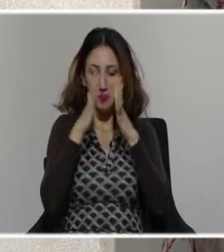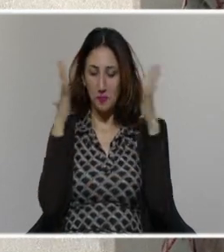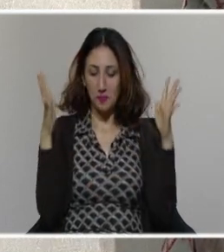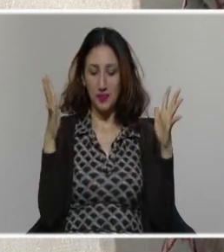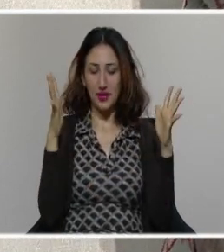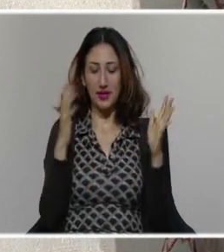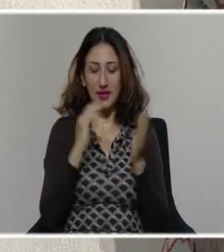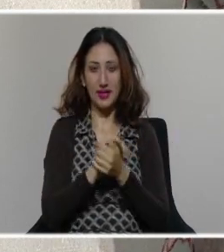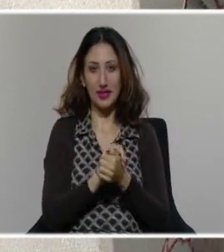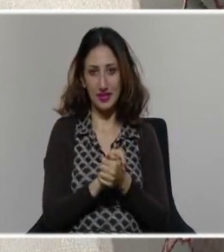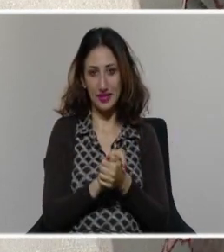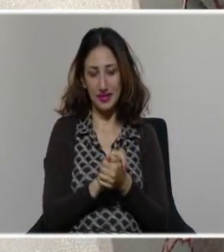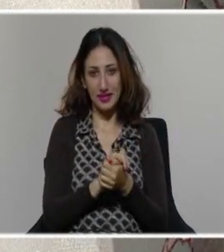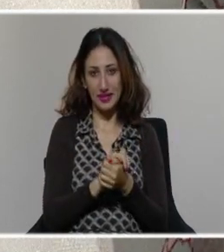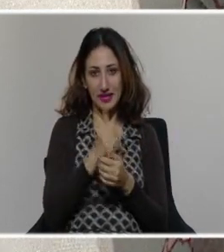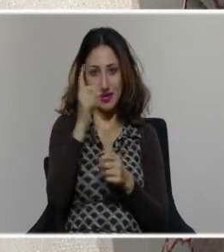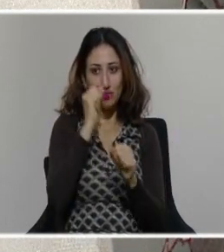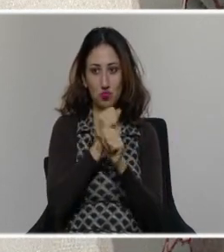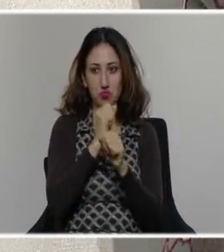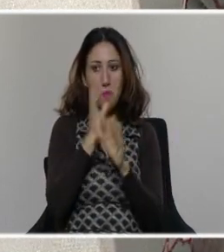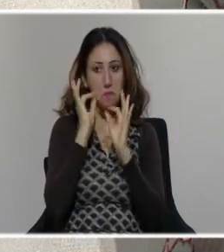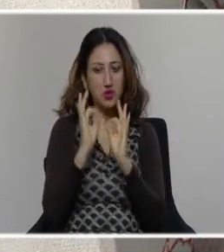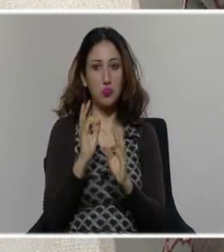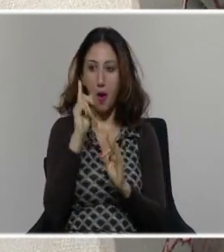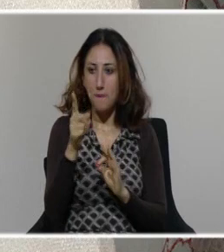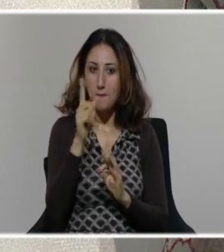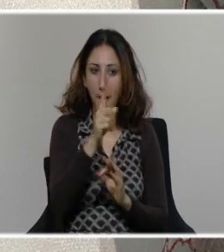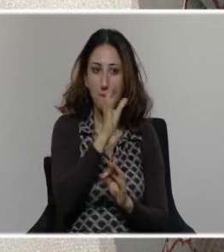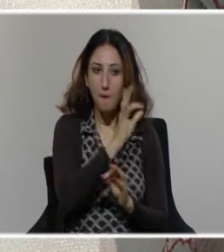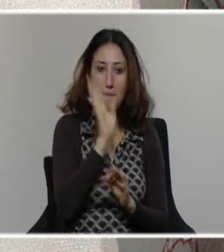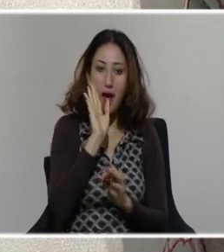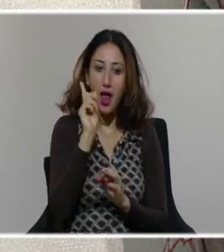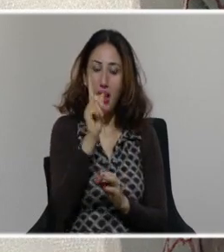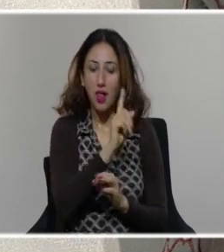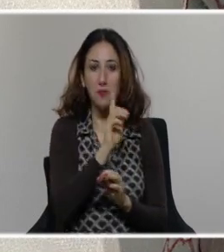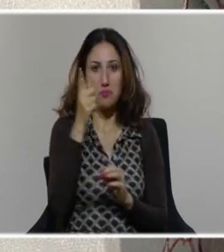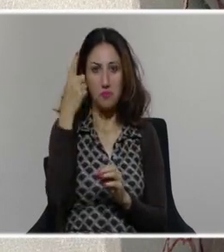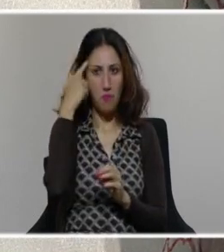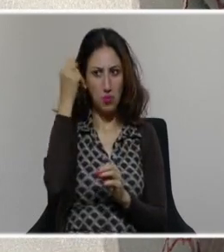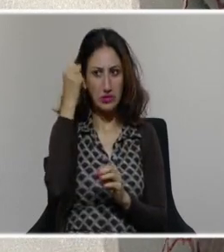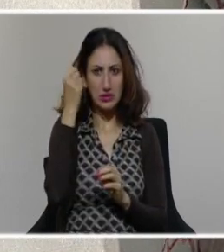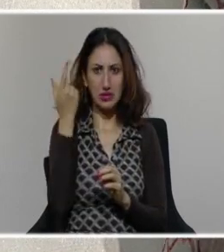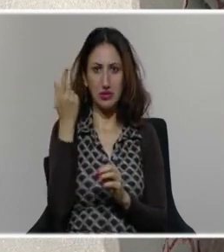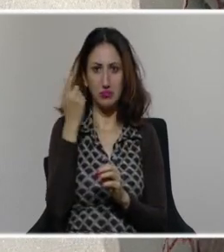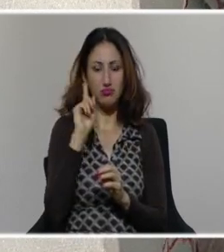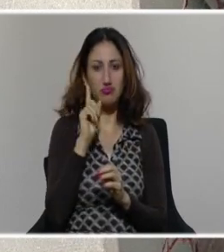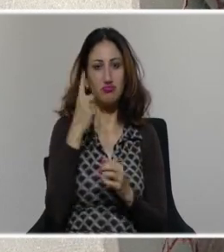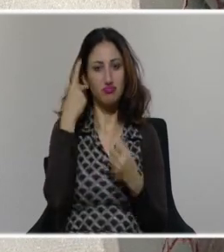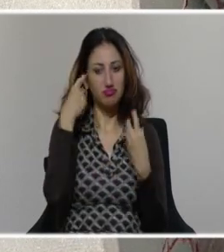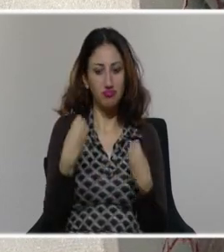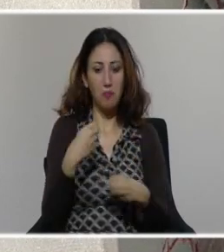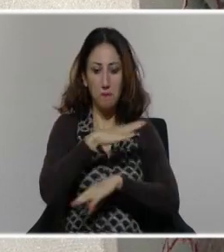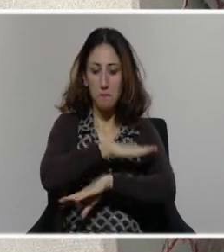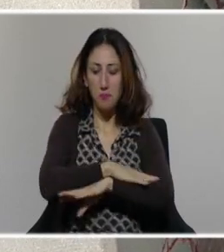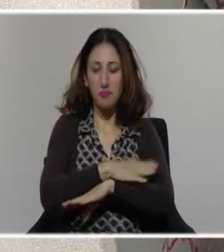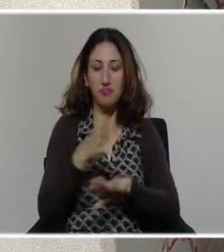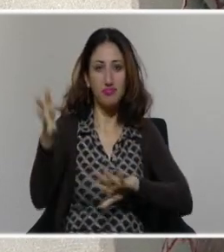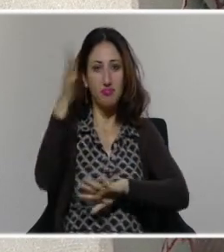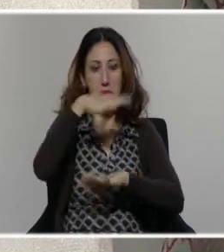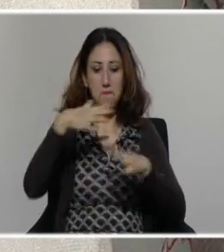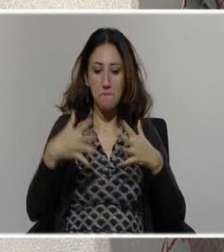تقود مسيرة العمل فعلا بشكل سلس جدا وببساطة ومن غير تعقيدات، وكان في نوع من التعاون بينك وبين كل